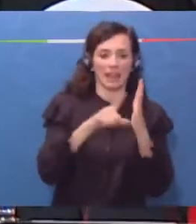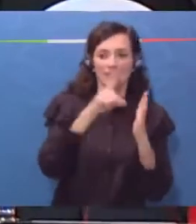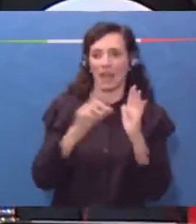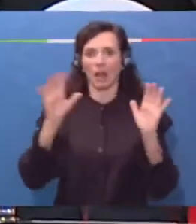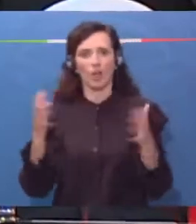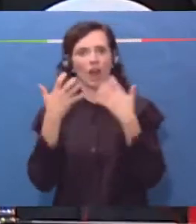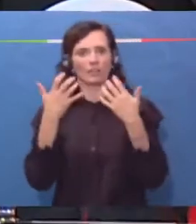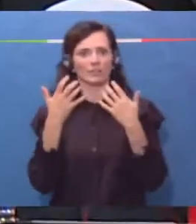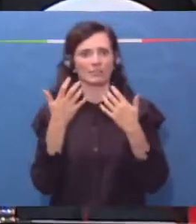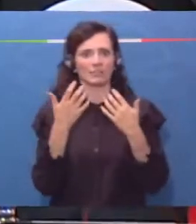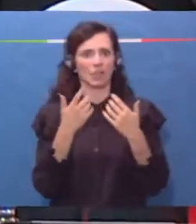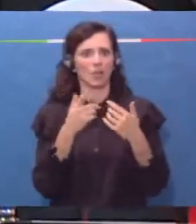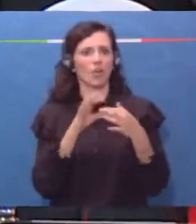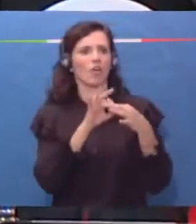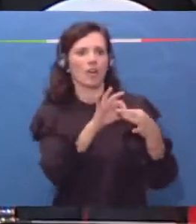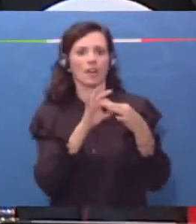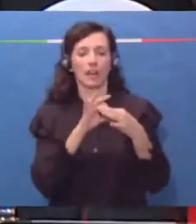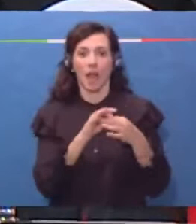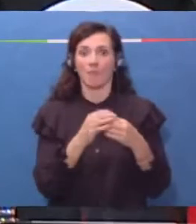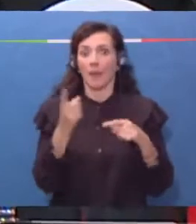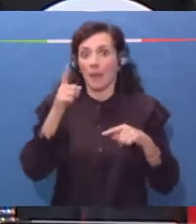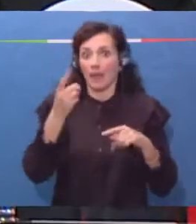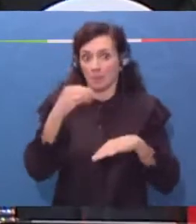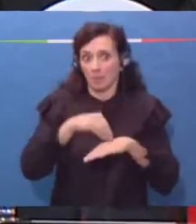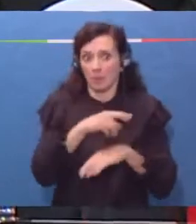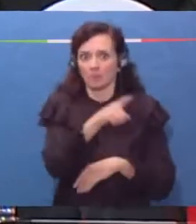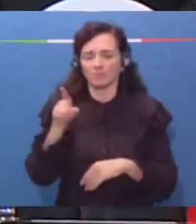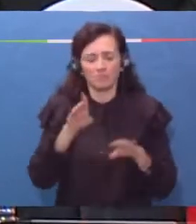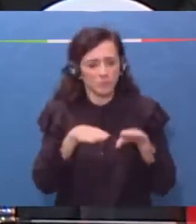alcuni scoprirete che erano italiani,